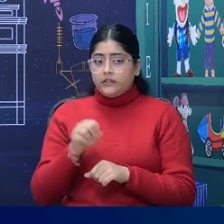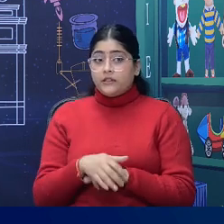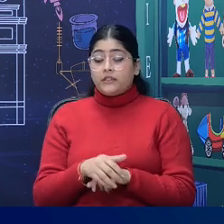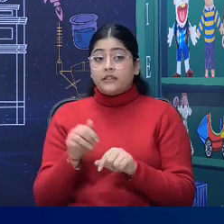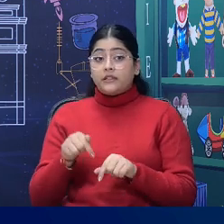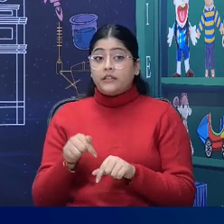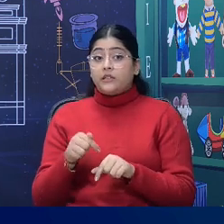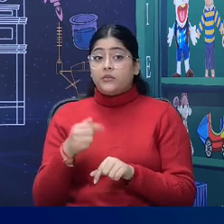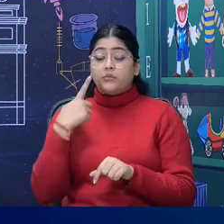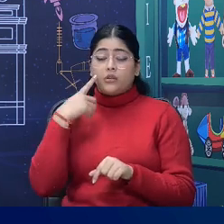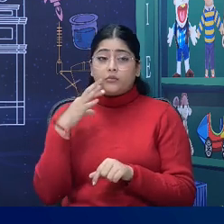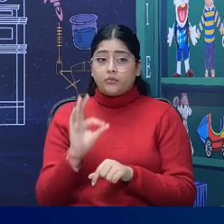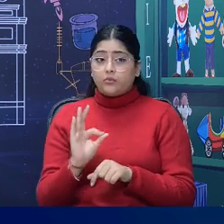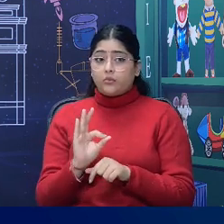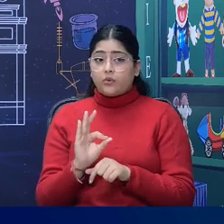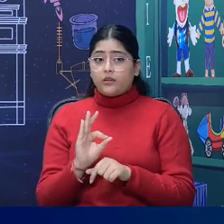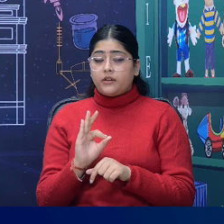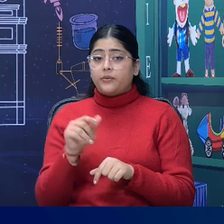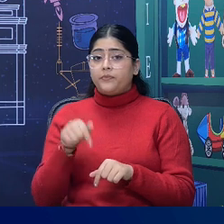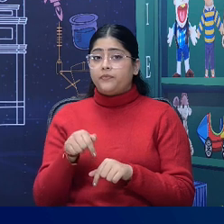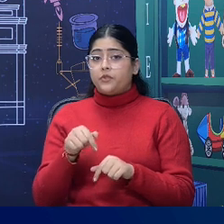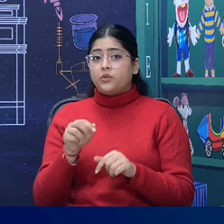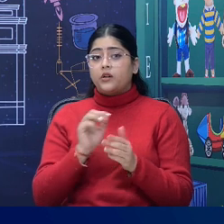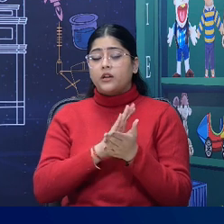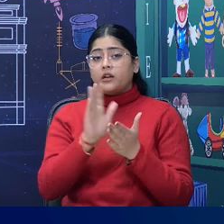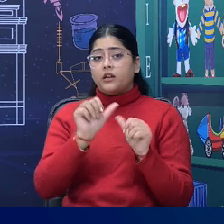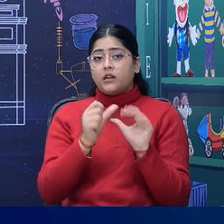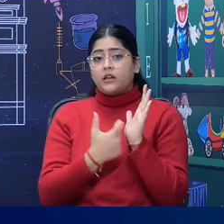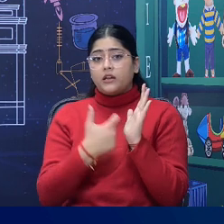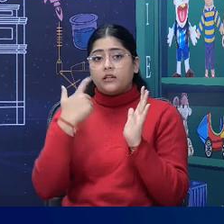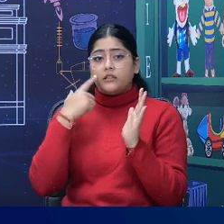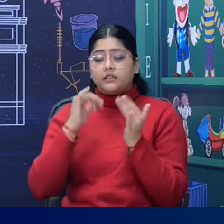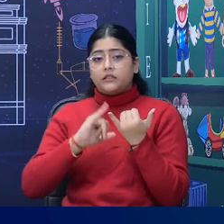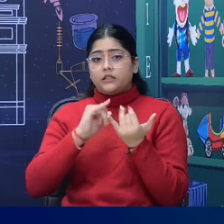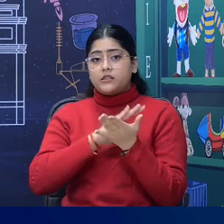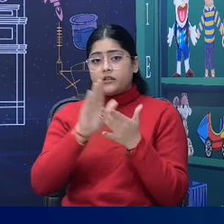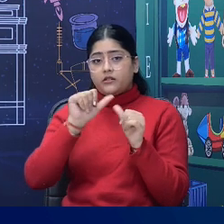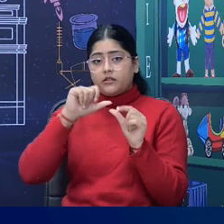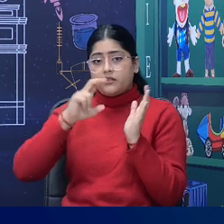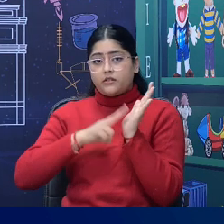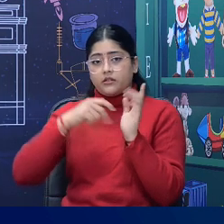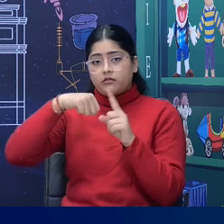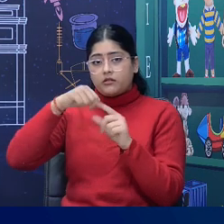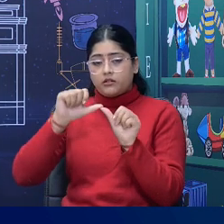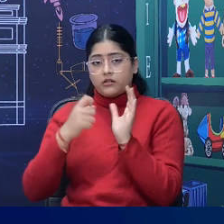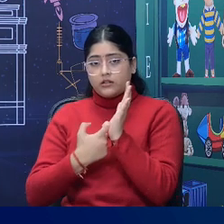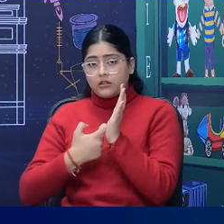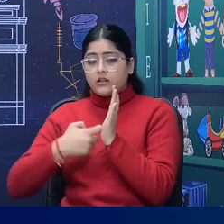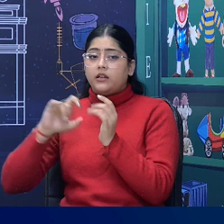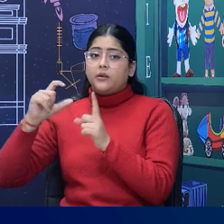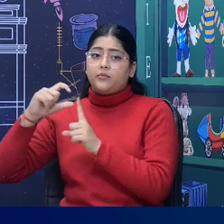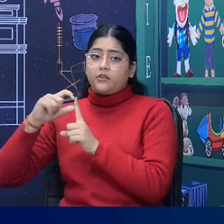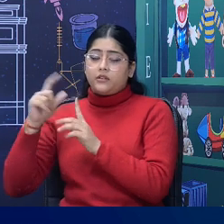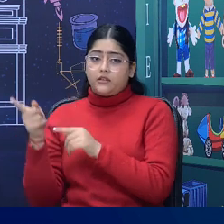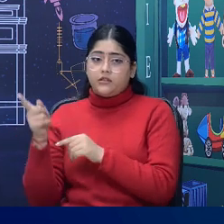व्यंग विधा है जिसके लिए हरिशंकर प्रसाई जी जाने जाते थे और छात्रों को विभिन्न साहित्यिक विधाओं के बारे में बताने के